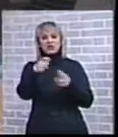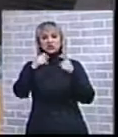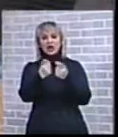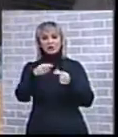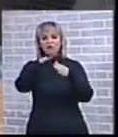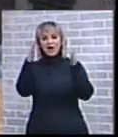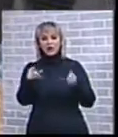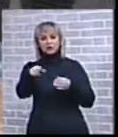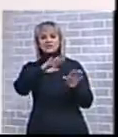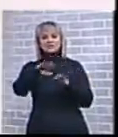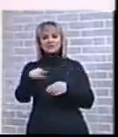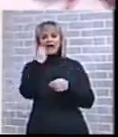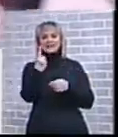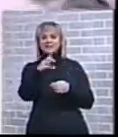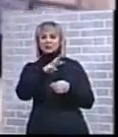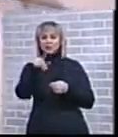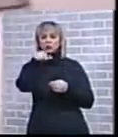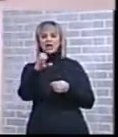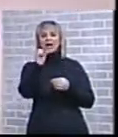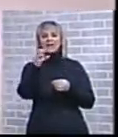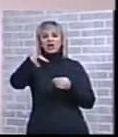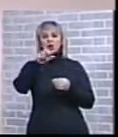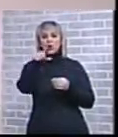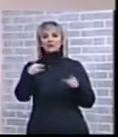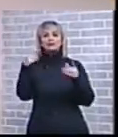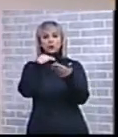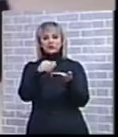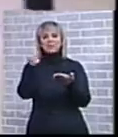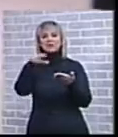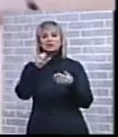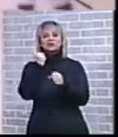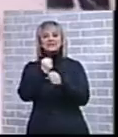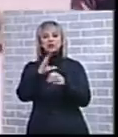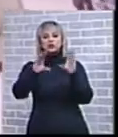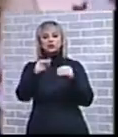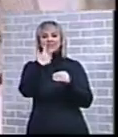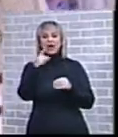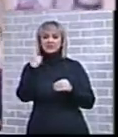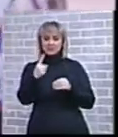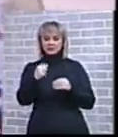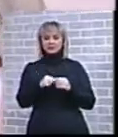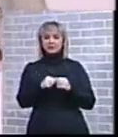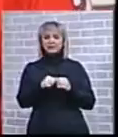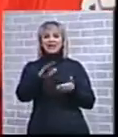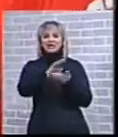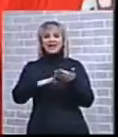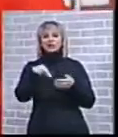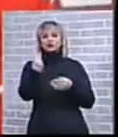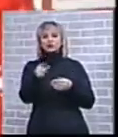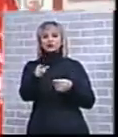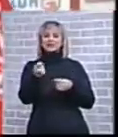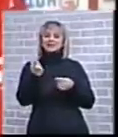в ворота. Спустя 11 минут Андрей Леонов точным броском делает счет 3-1. Дали чуть-чуть